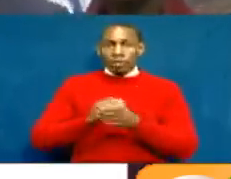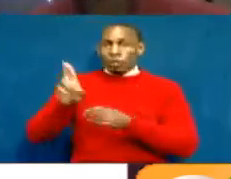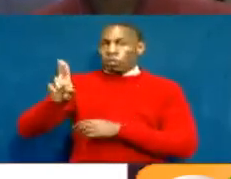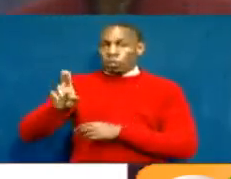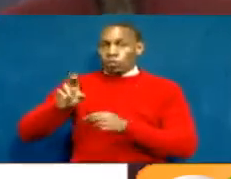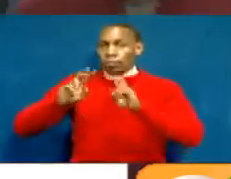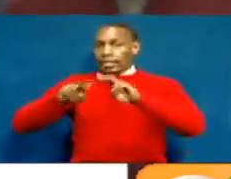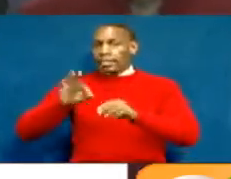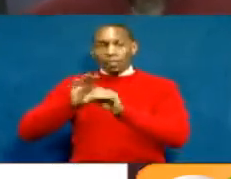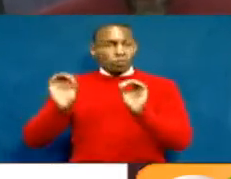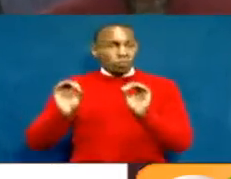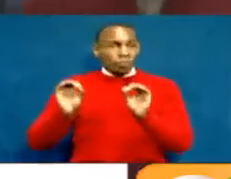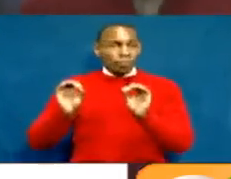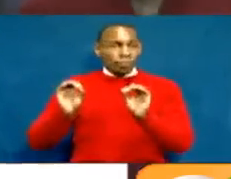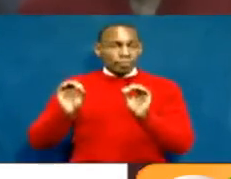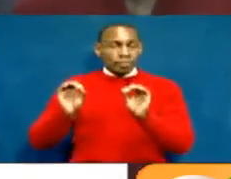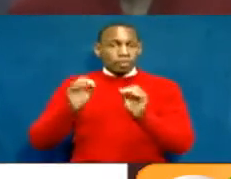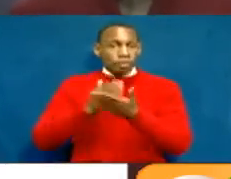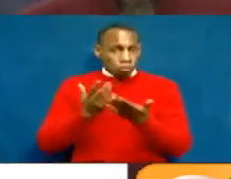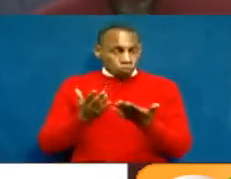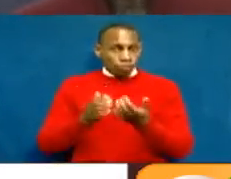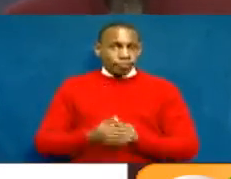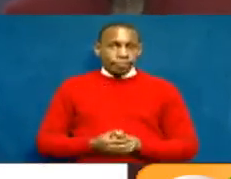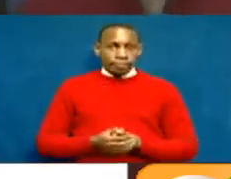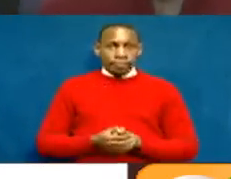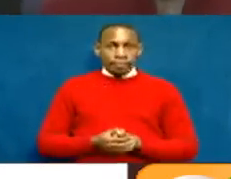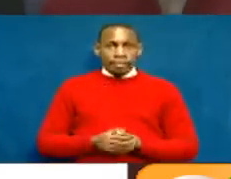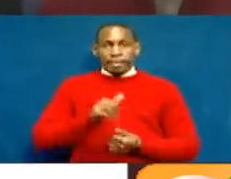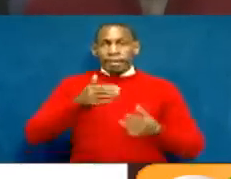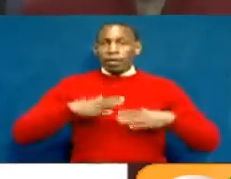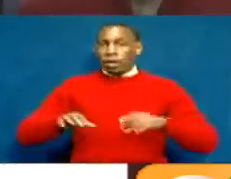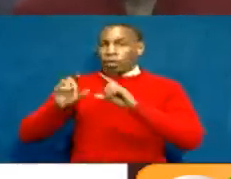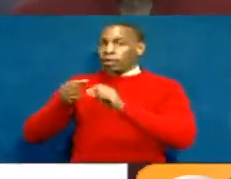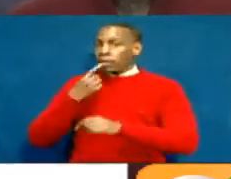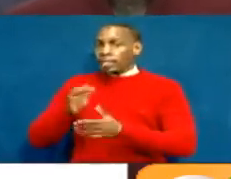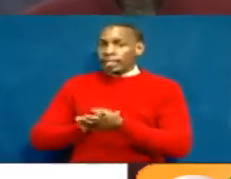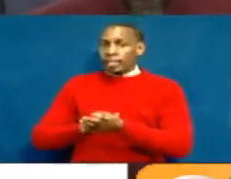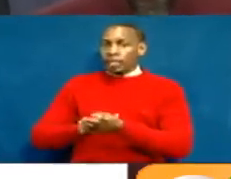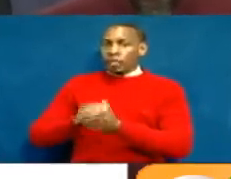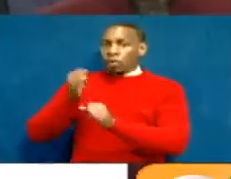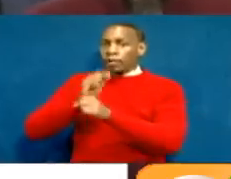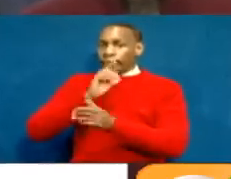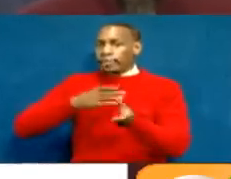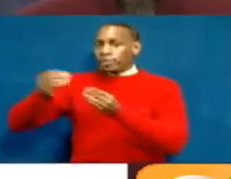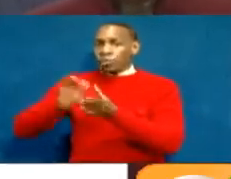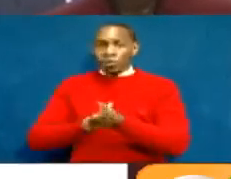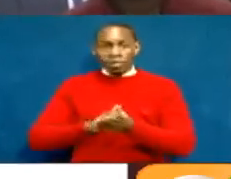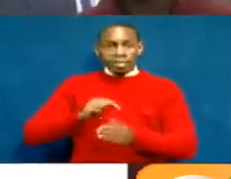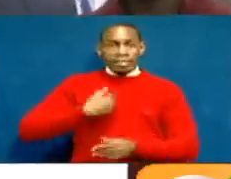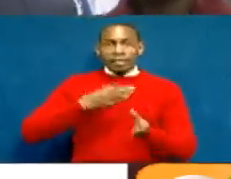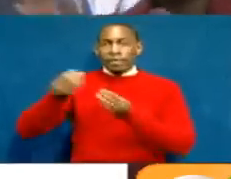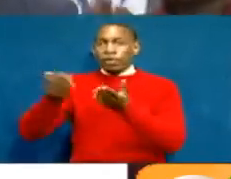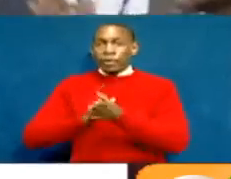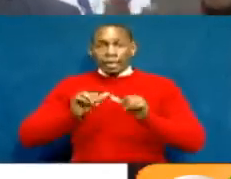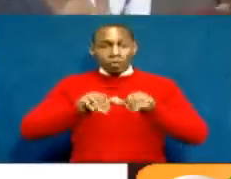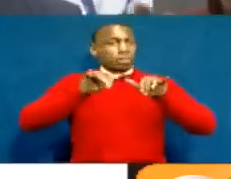kula ama ni namna gani? Ati wananiambia nimalize niende. Kwani wanafikiria nimalize niende wapi? Si